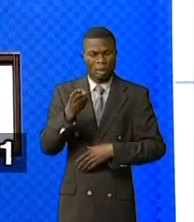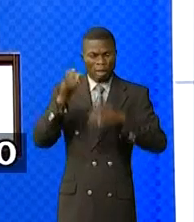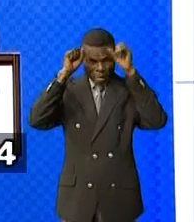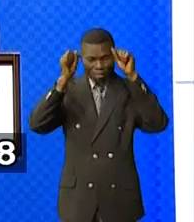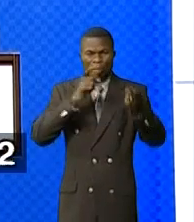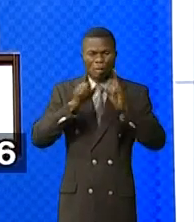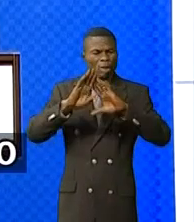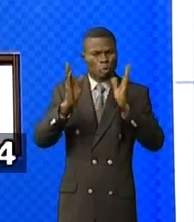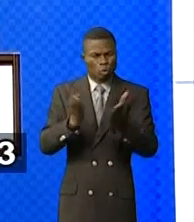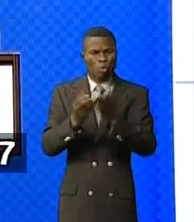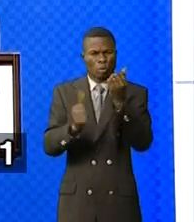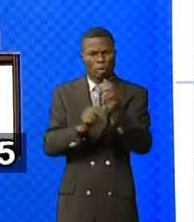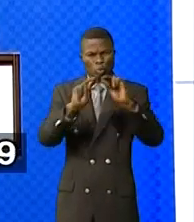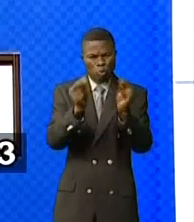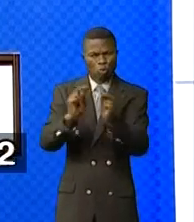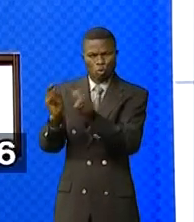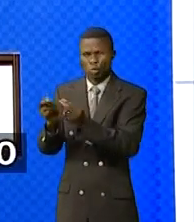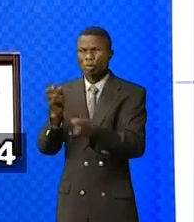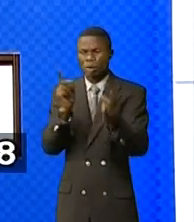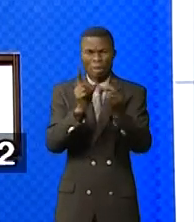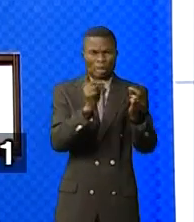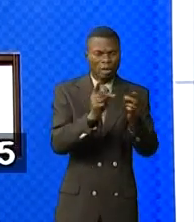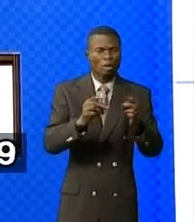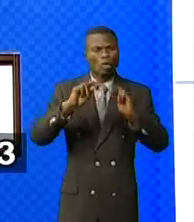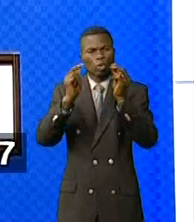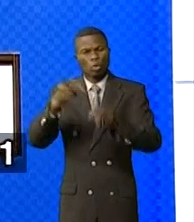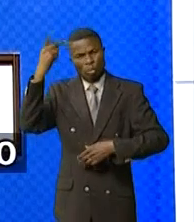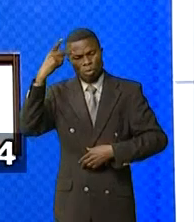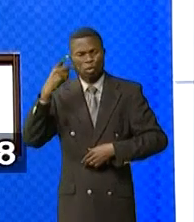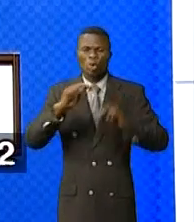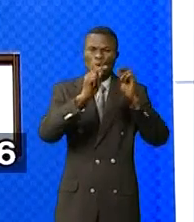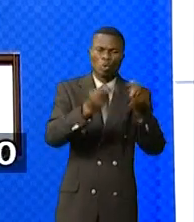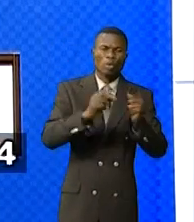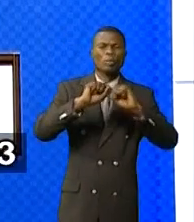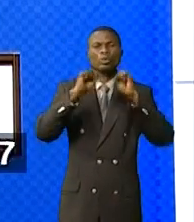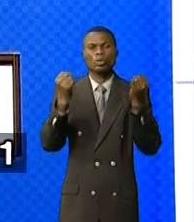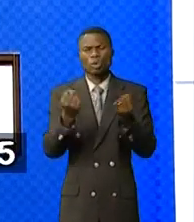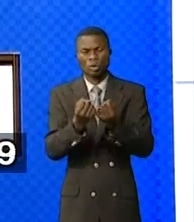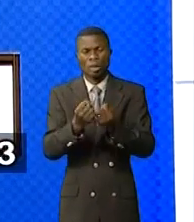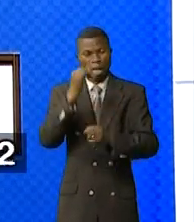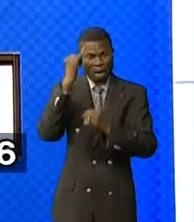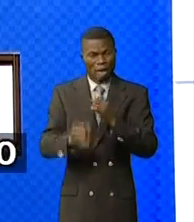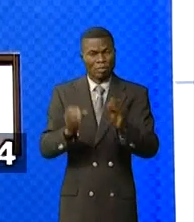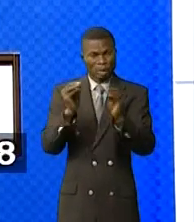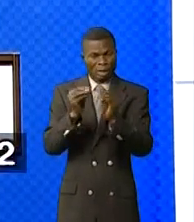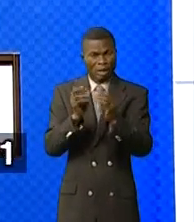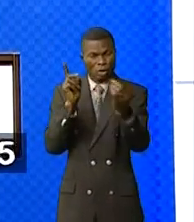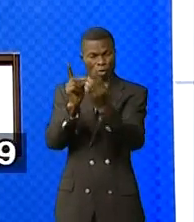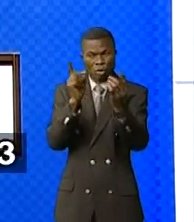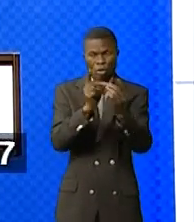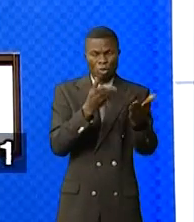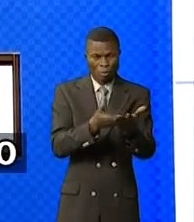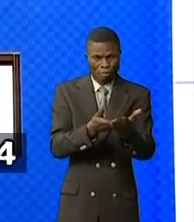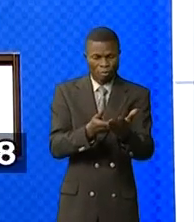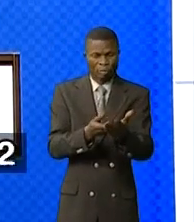avec toutes les forces représentatives du pays, les forces politiques, les forces sociales. Et au terme de ces consultations, il